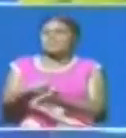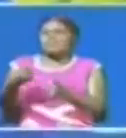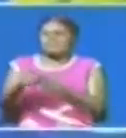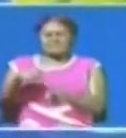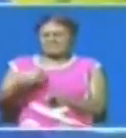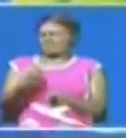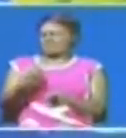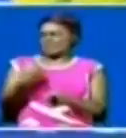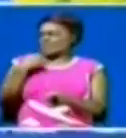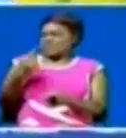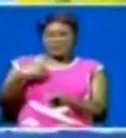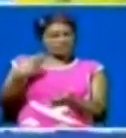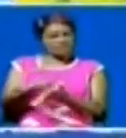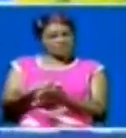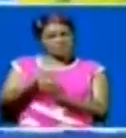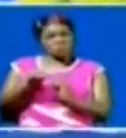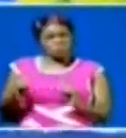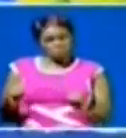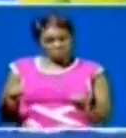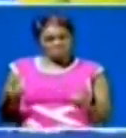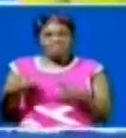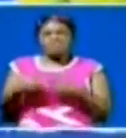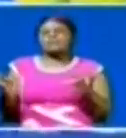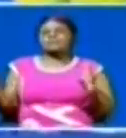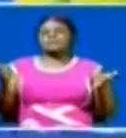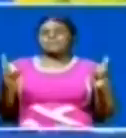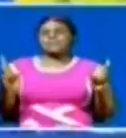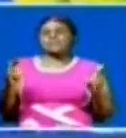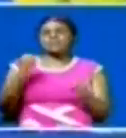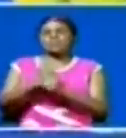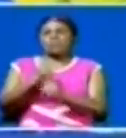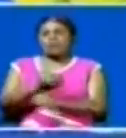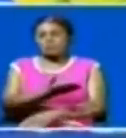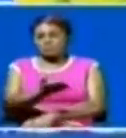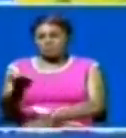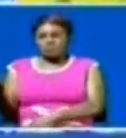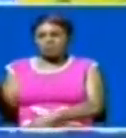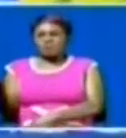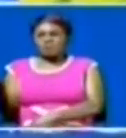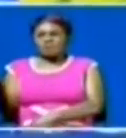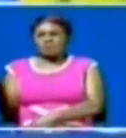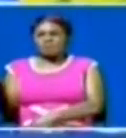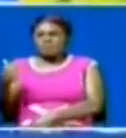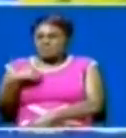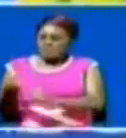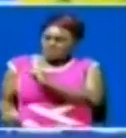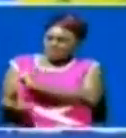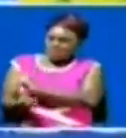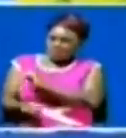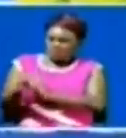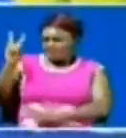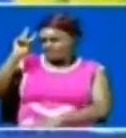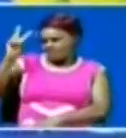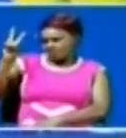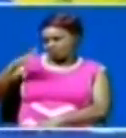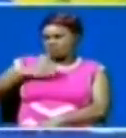Lakini mimi niliwaambia sina pesa, but I'm ready to work for you. Na nikawaeleza vision